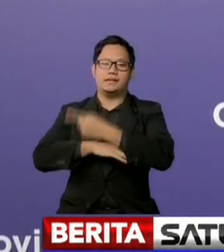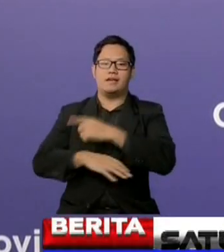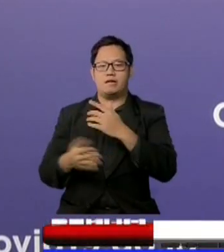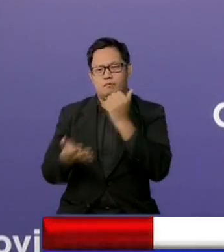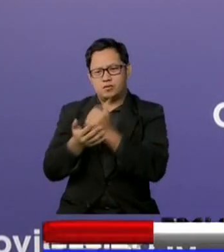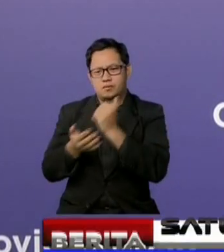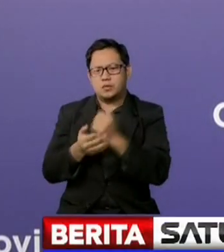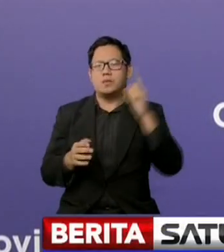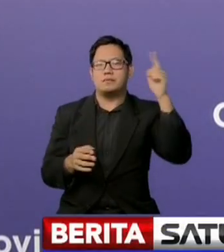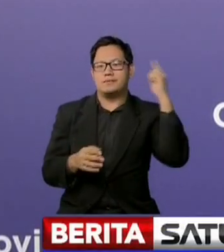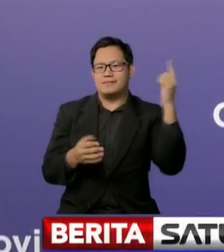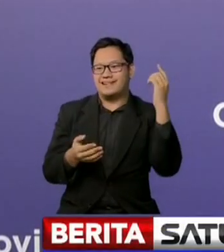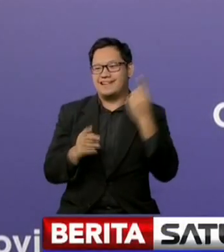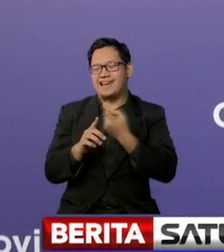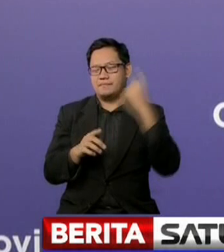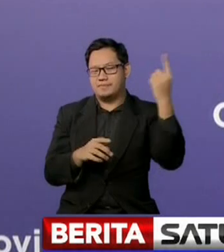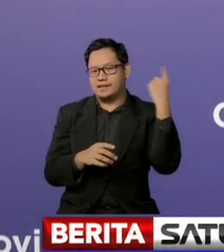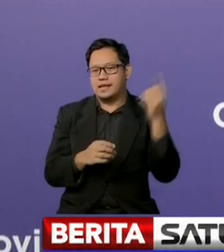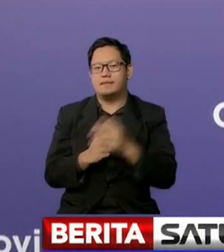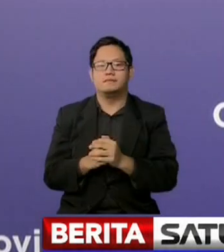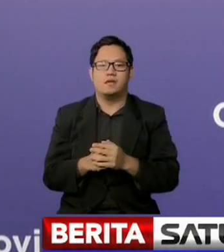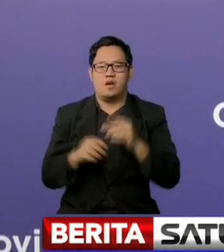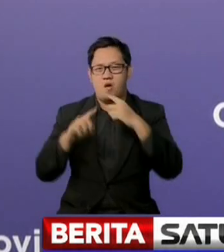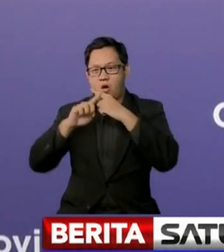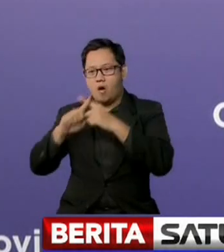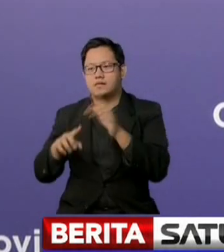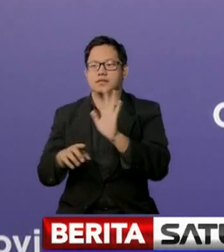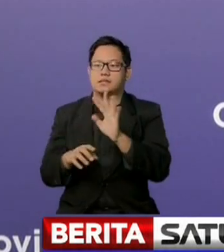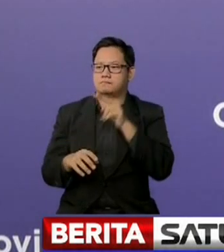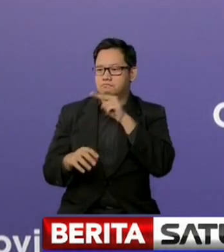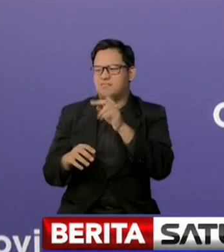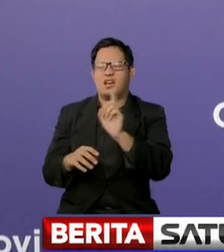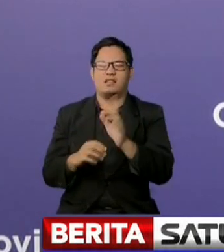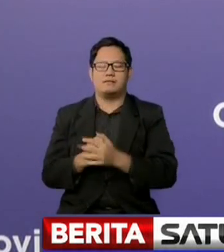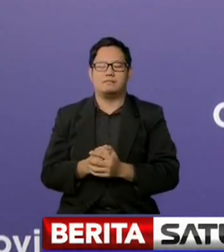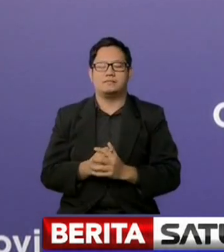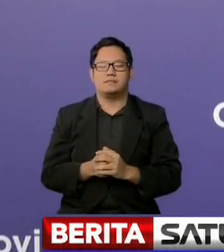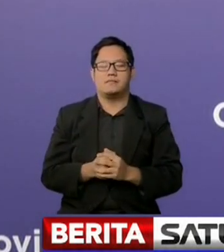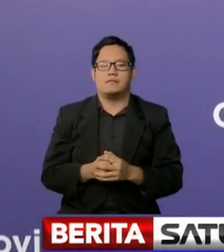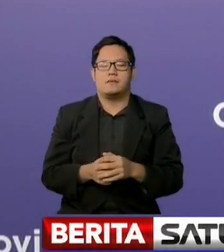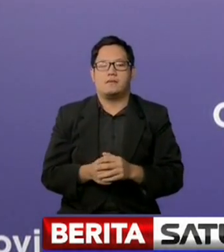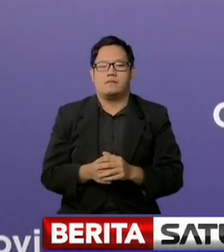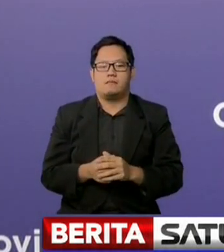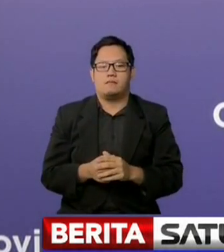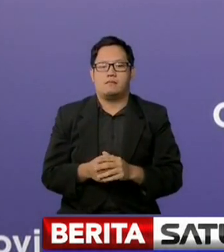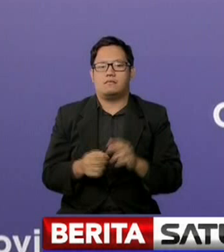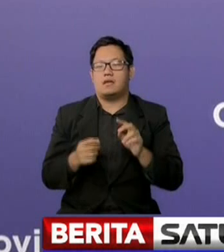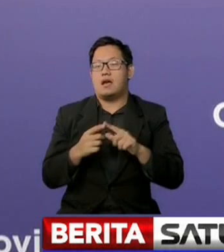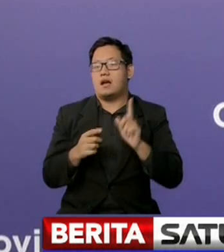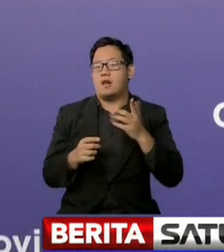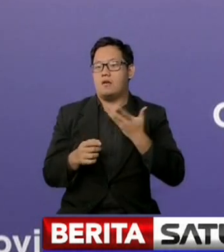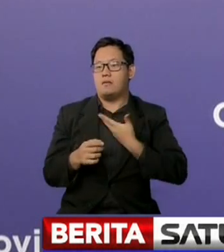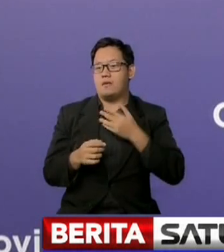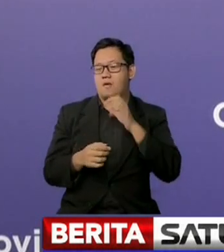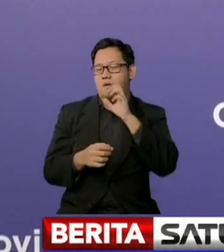mitos dan hoax yang membuat Anda panik bagi seseorang yang merasa sehat dan tidak punya keluhan tetap perlu deteksi dini ke rumah